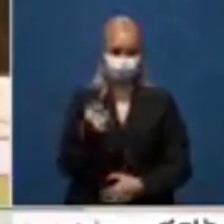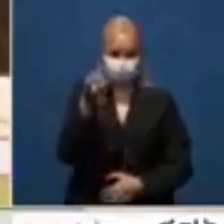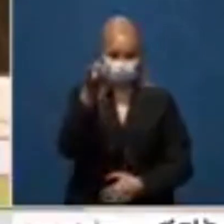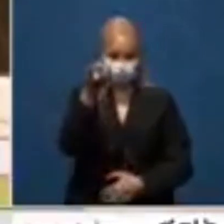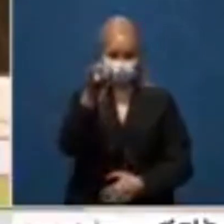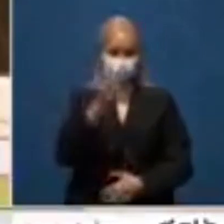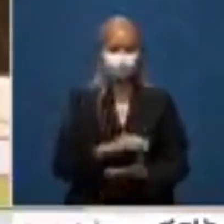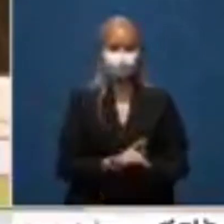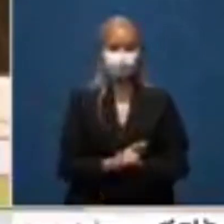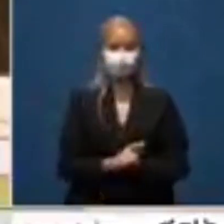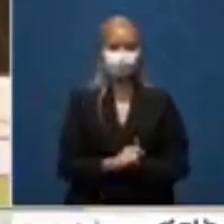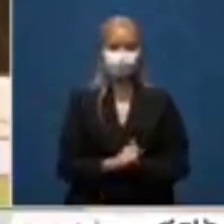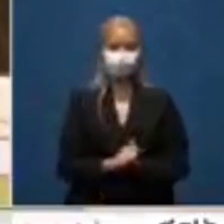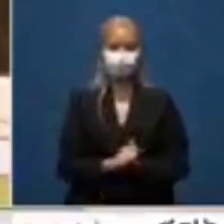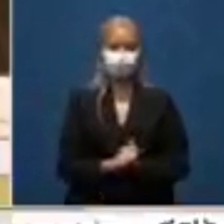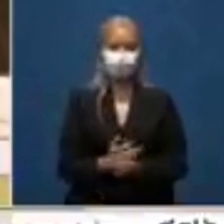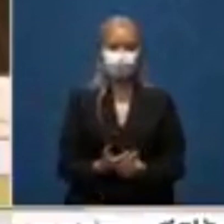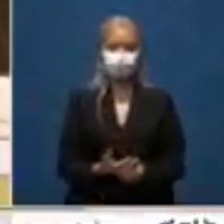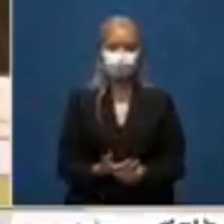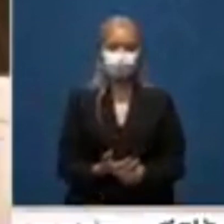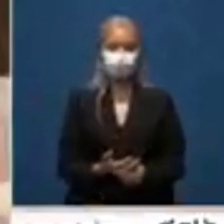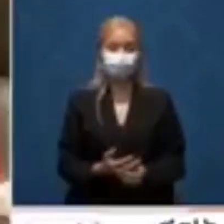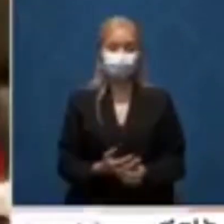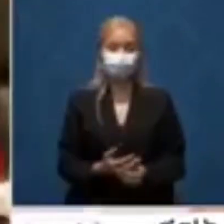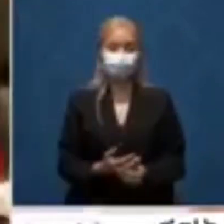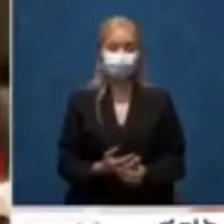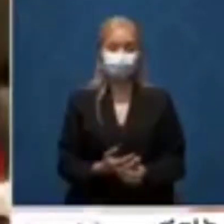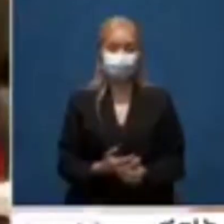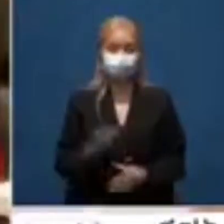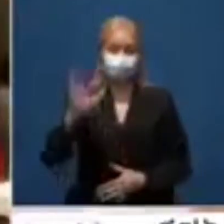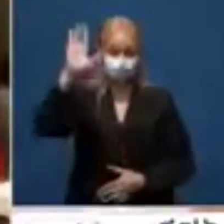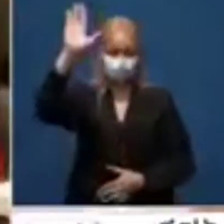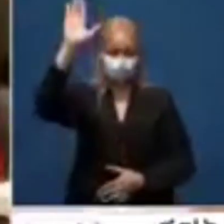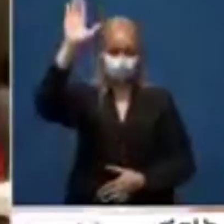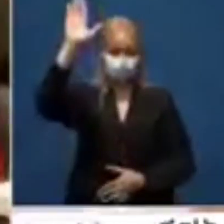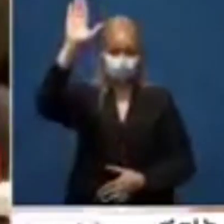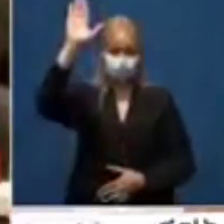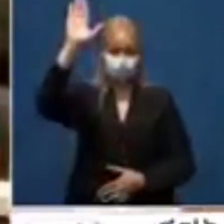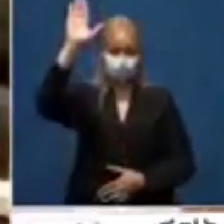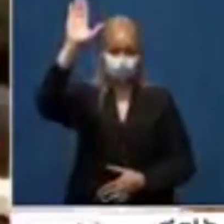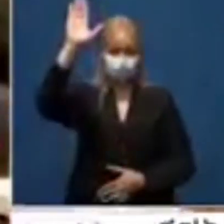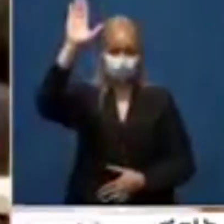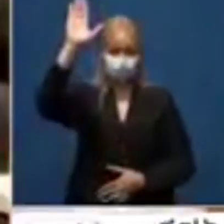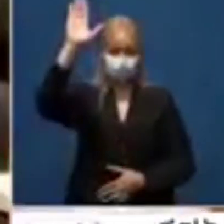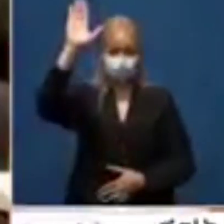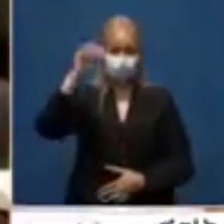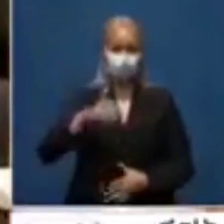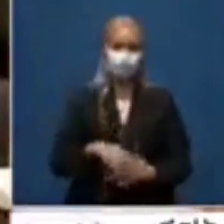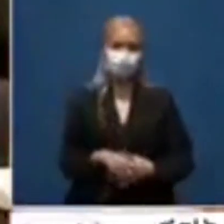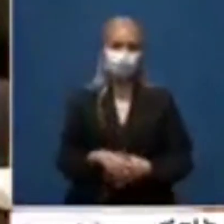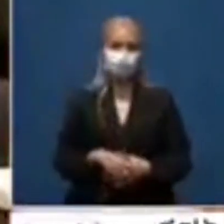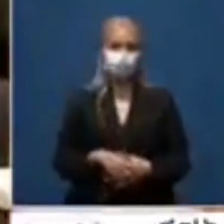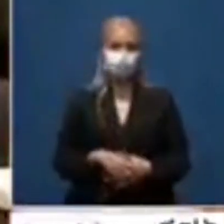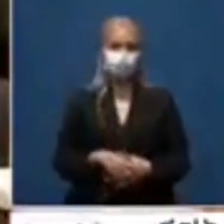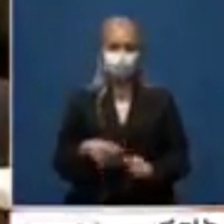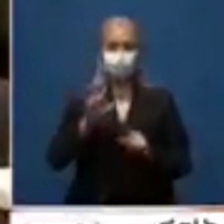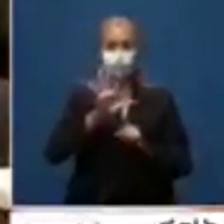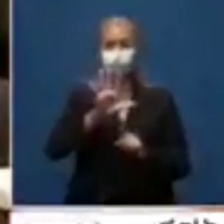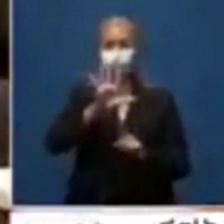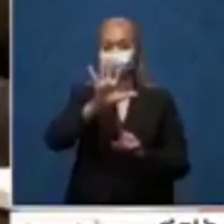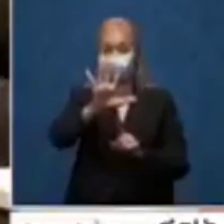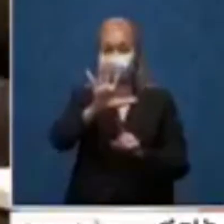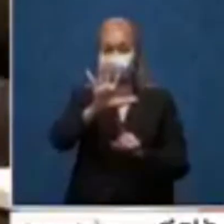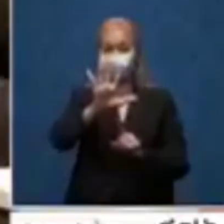ครับขออนุญาตครับท่านประธานผมขออนุญาตประท้วงท่านประธาน ประท้วงเหรอครับ ครับประท้วงท่านประธานครับในข้อที่5ครับในเรื่อง